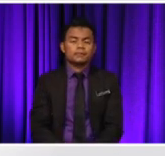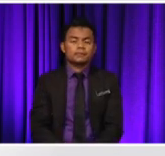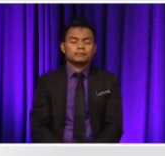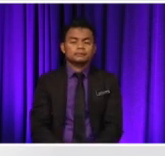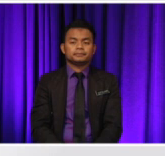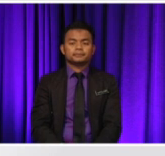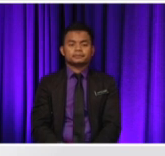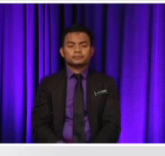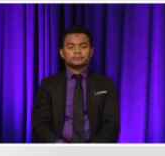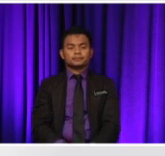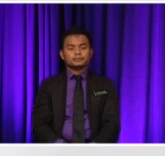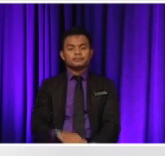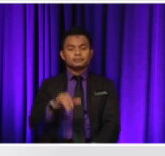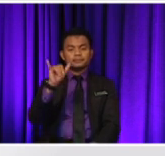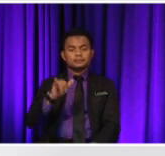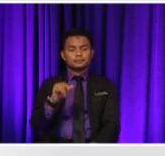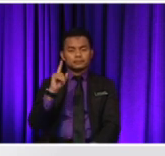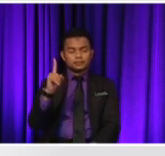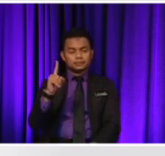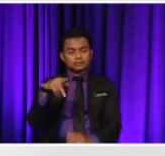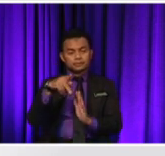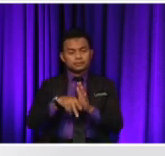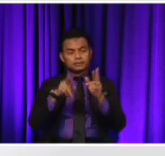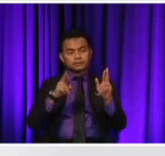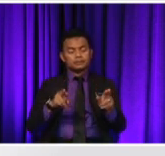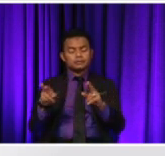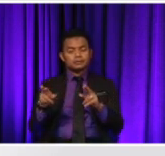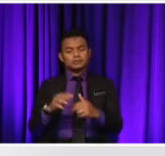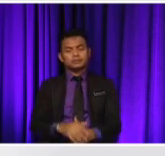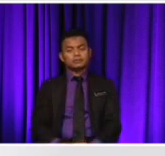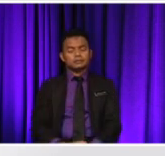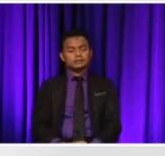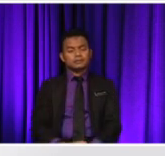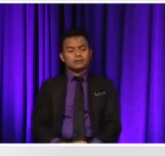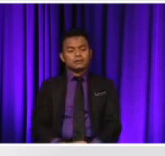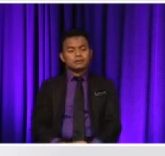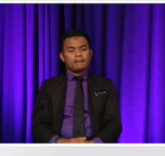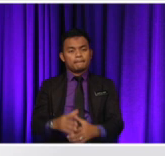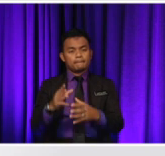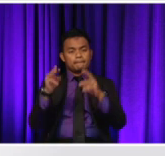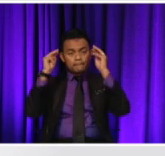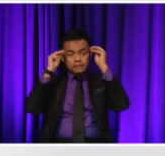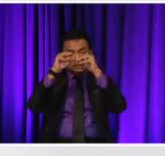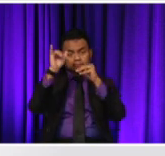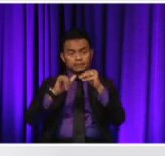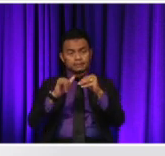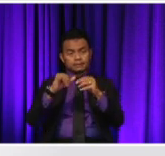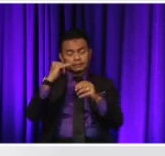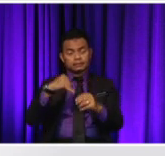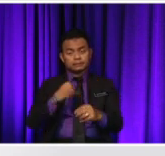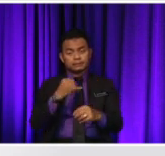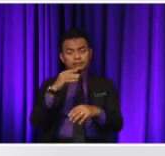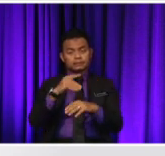yang pertama perancangan perancangan ini di menit yang ingin dicapai dan tinggalkan yang perlu diambil